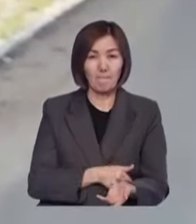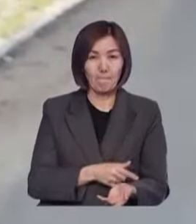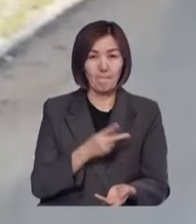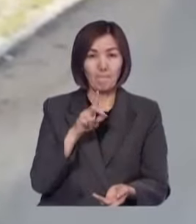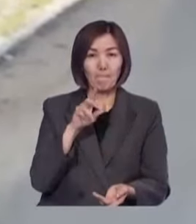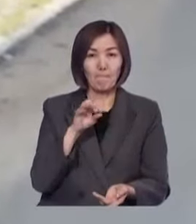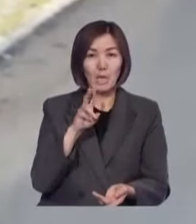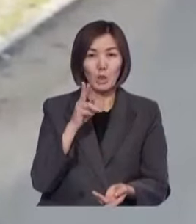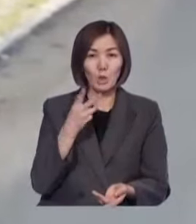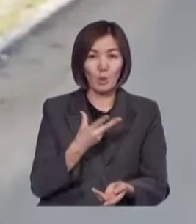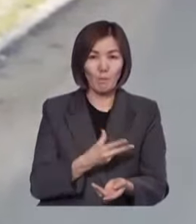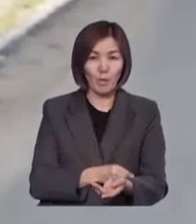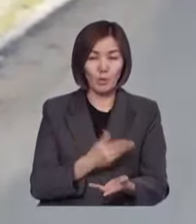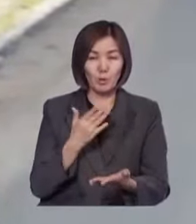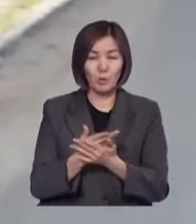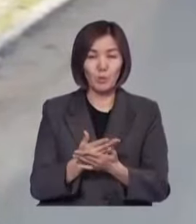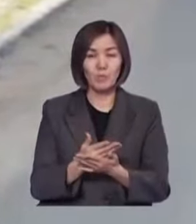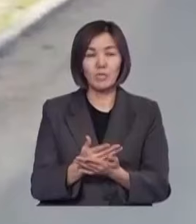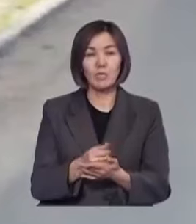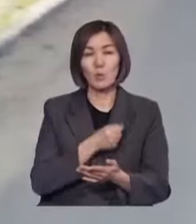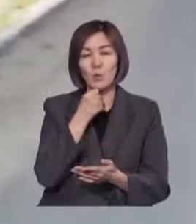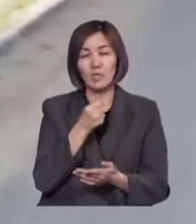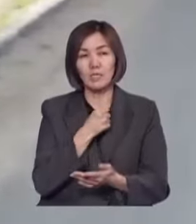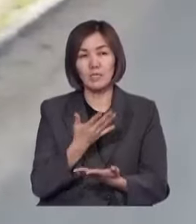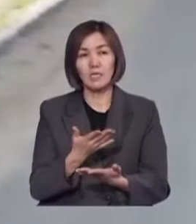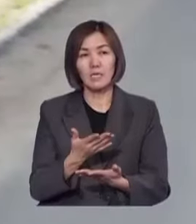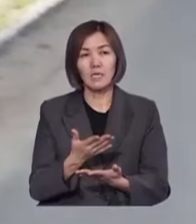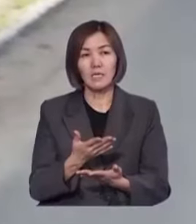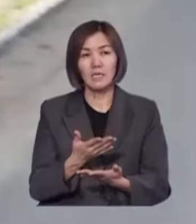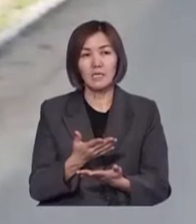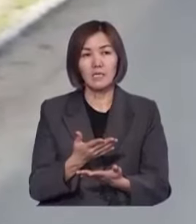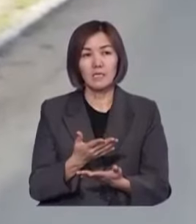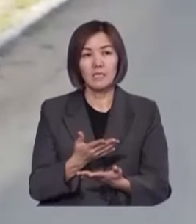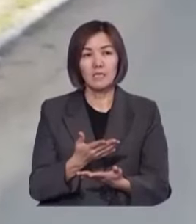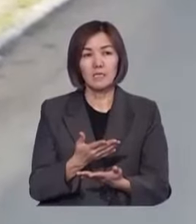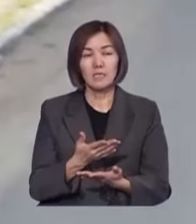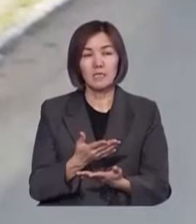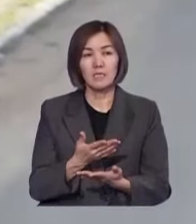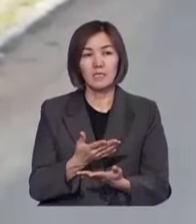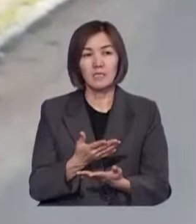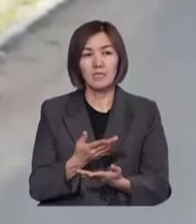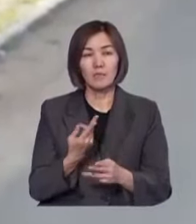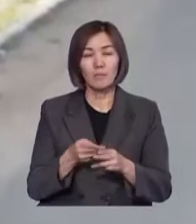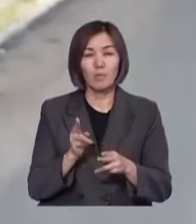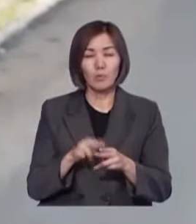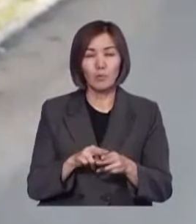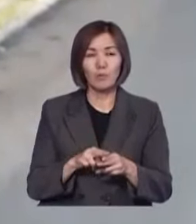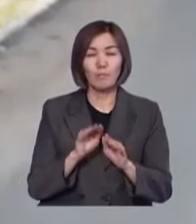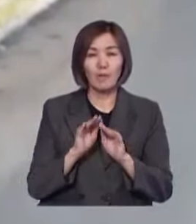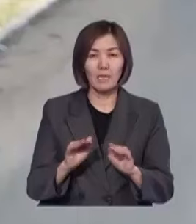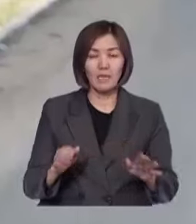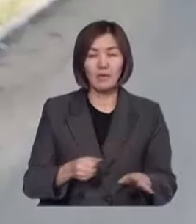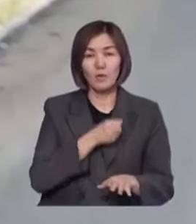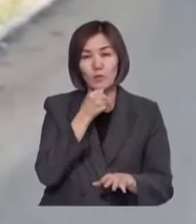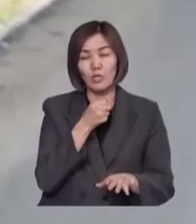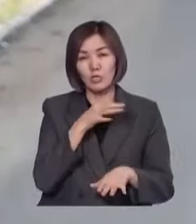АТР сынамасы, немесе аллерген рекомбинанты туберкулез сынамасы дейміз. Және квантиферон сынамасы арқылы. Бұл тесттер балаларға да,